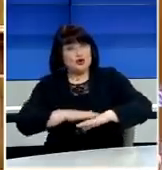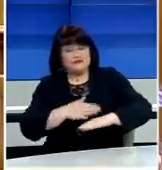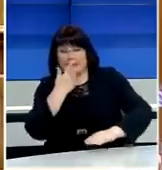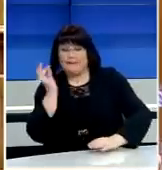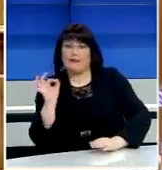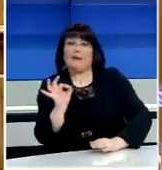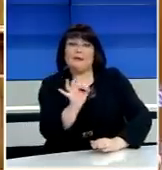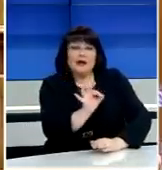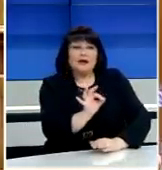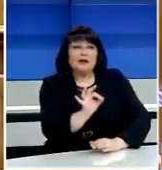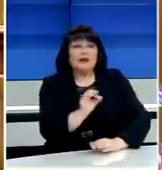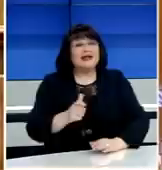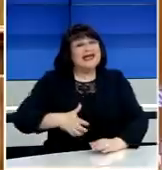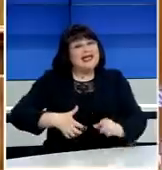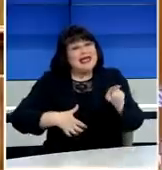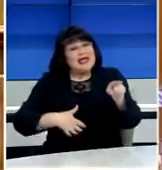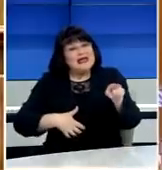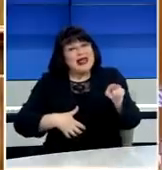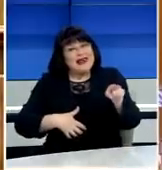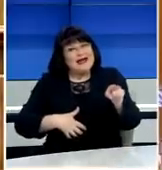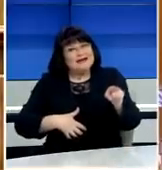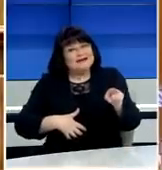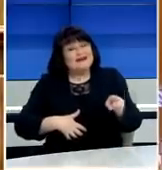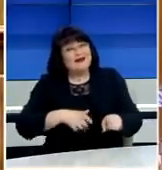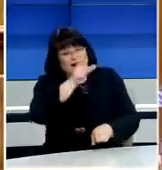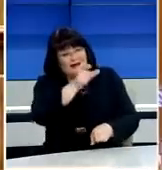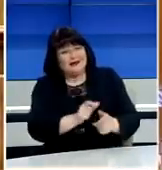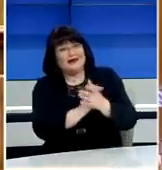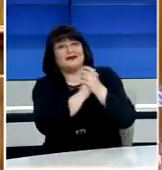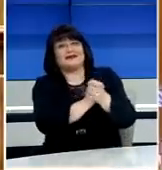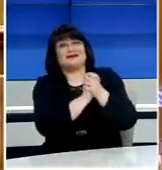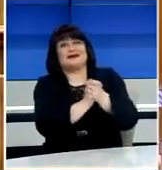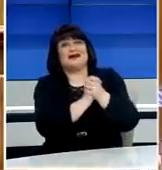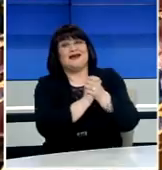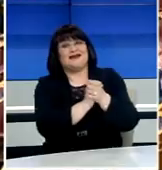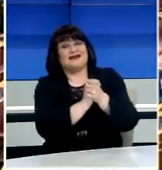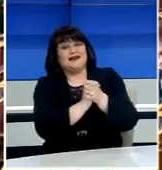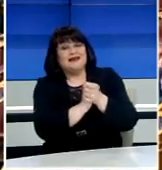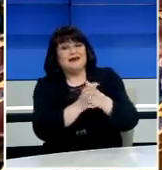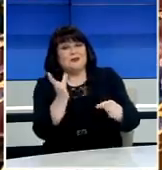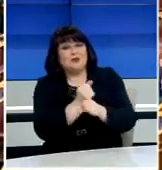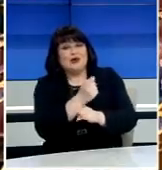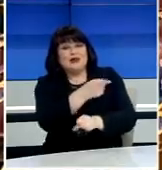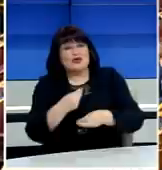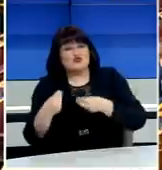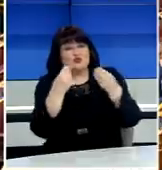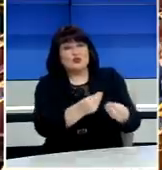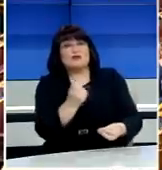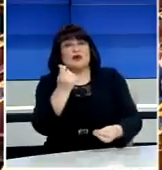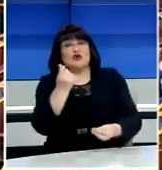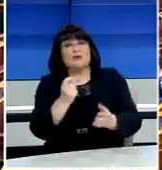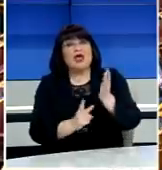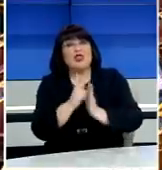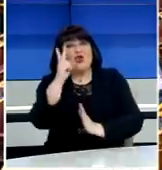ο κορονοϊός, γελάτε, αλλά είναι κατόρθωμα πραγματικά. Αξίζεται συγχαρητήρια αυτό που πετύχατε. Να παραλάβεις μια οικονομία με